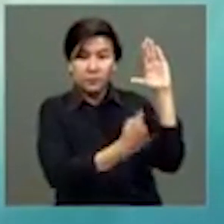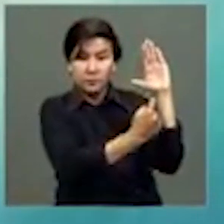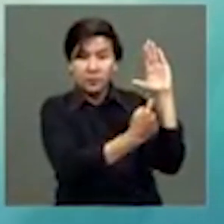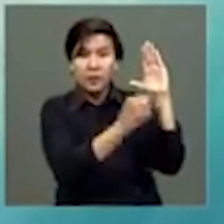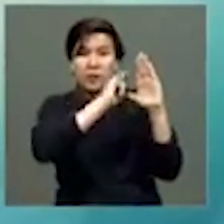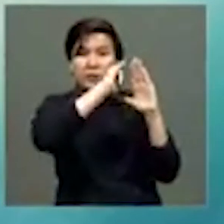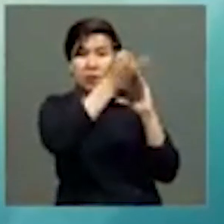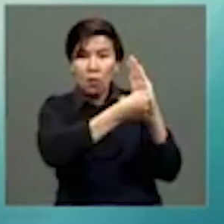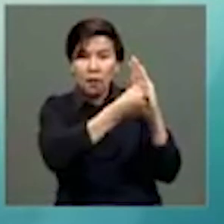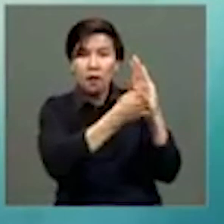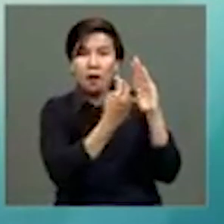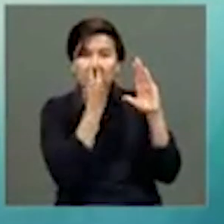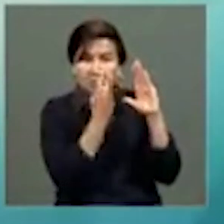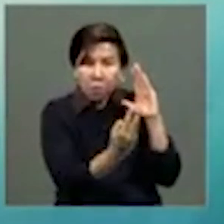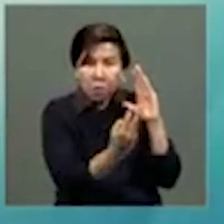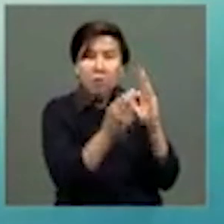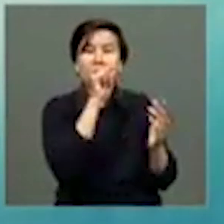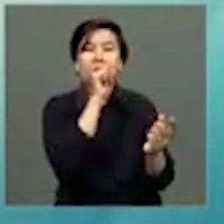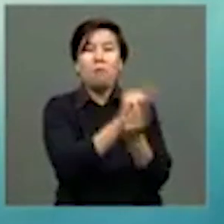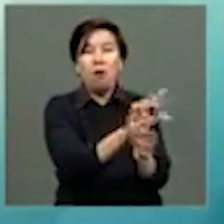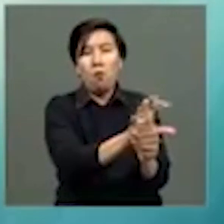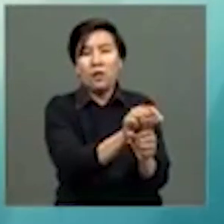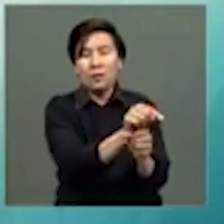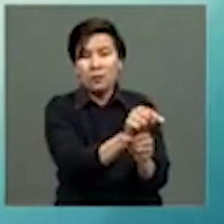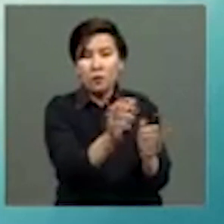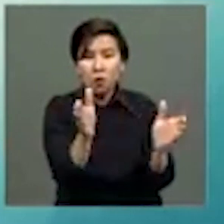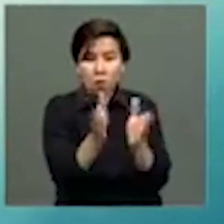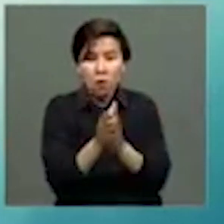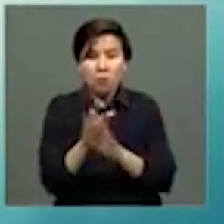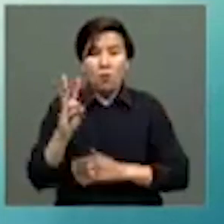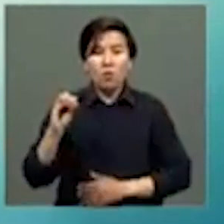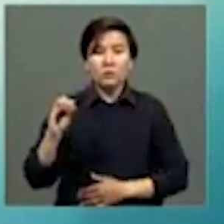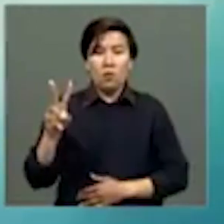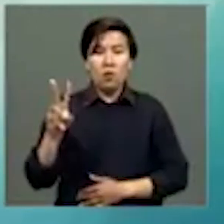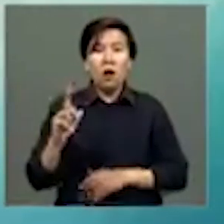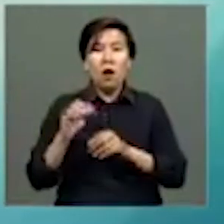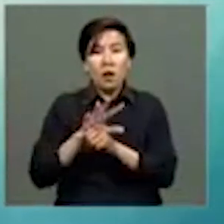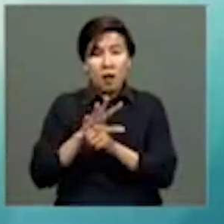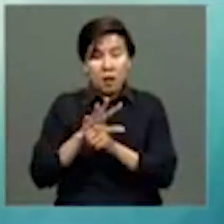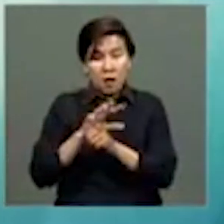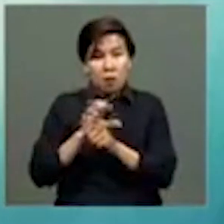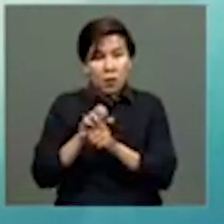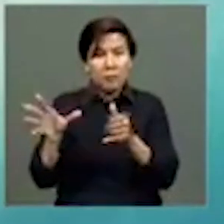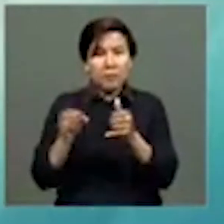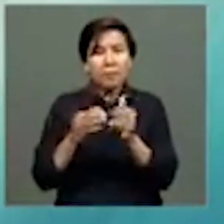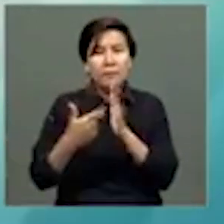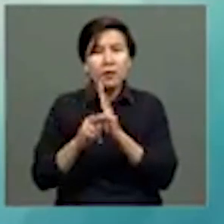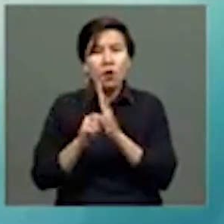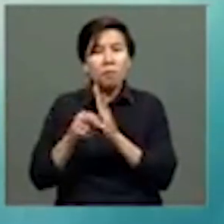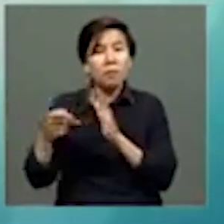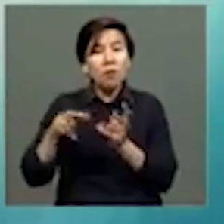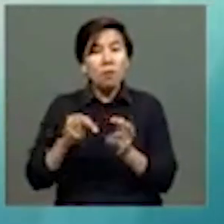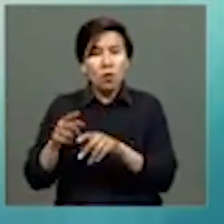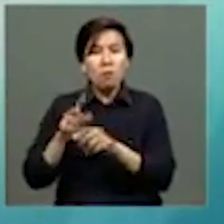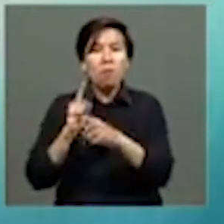ดเชื้อรวมแล้วเป็นเลข62แล้วนะคะก็คือบวกนครพนมไป1นั่นเองแต่ถ้าดูแผนที่